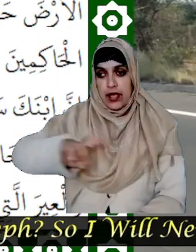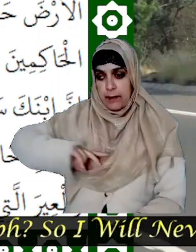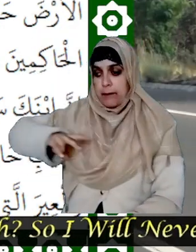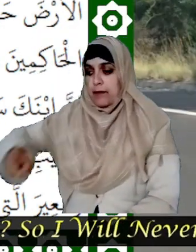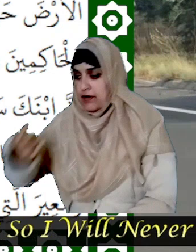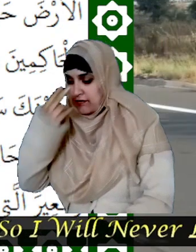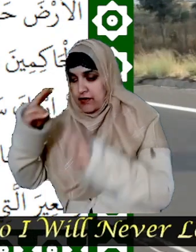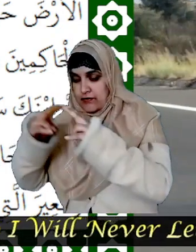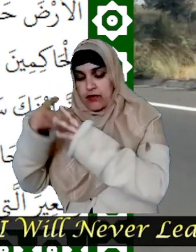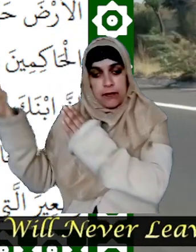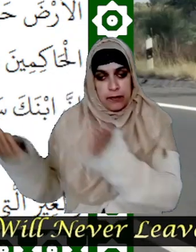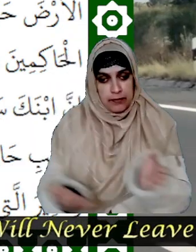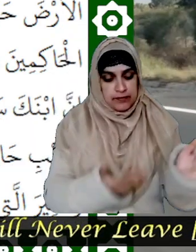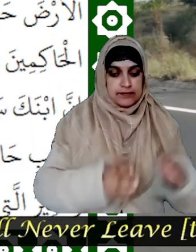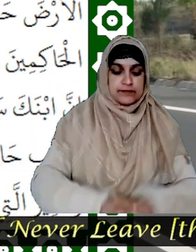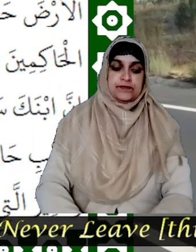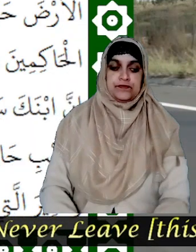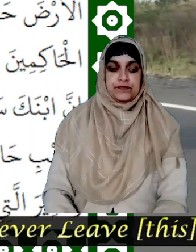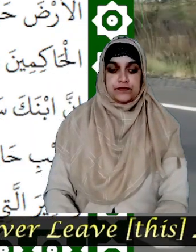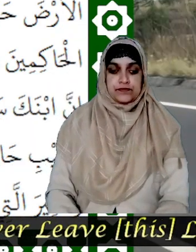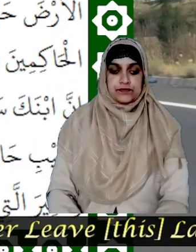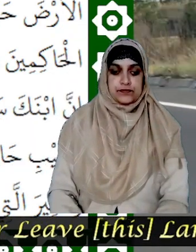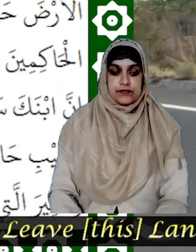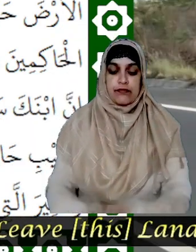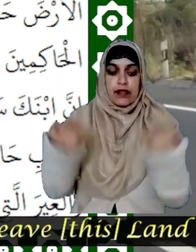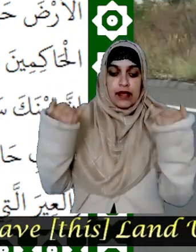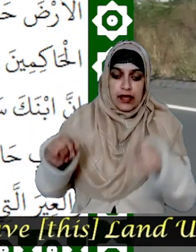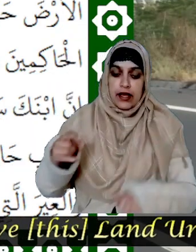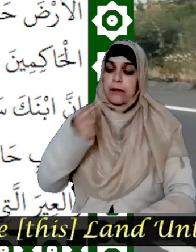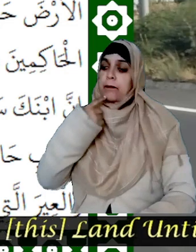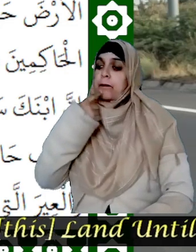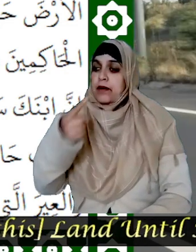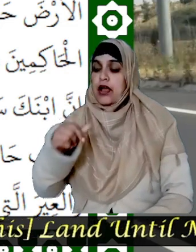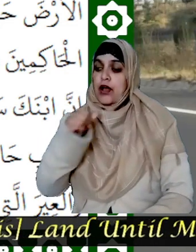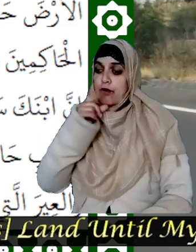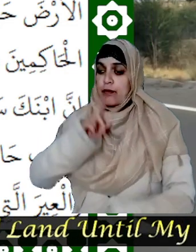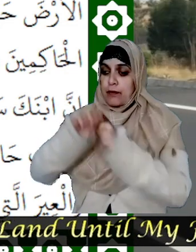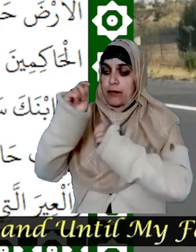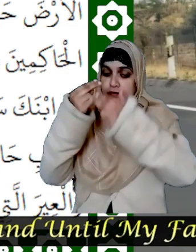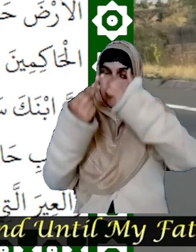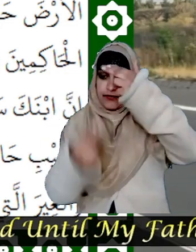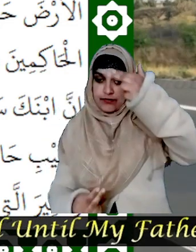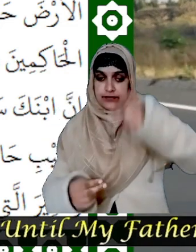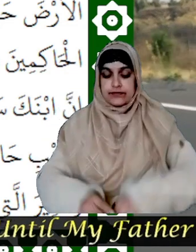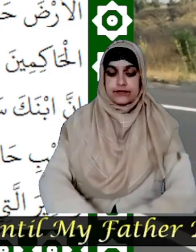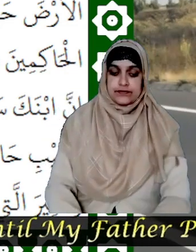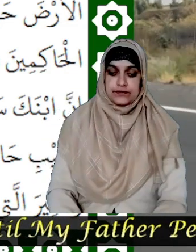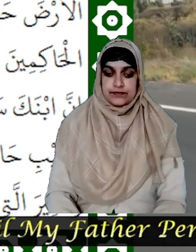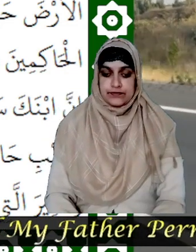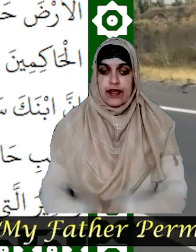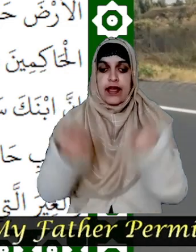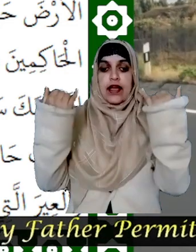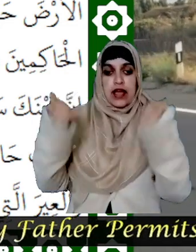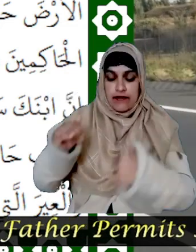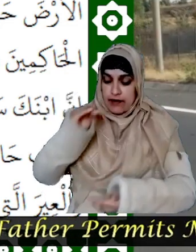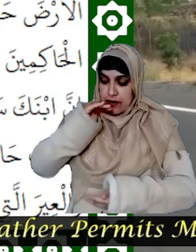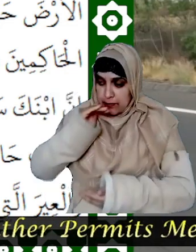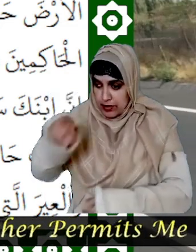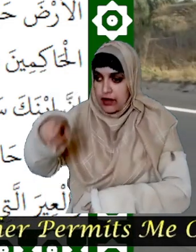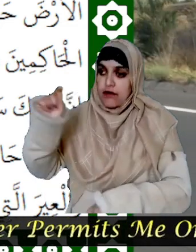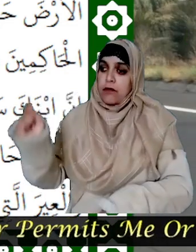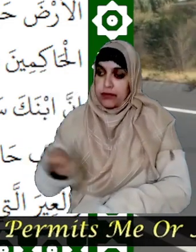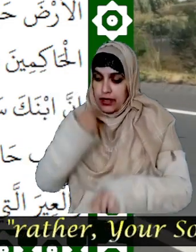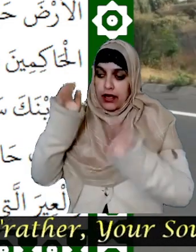أبانا جاء ارجعوا قاري روبيل كناتو جاء تكاهو أمو يهوذا